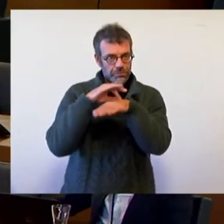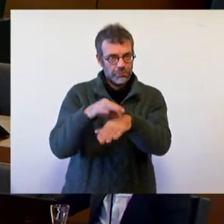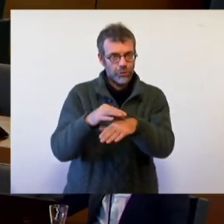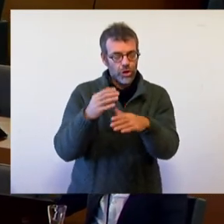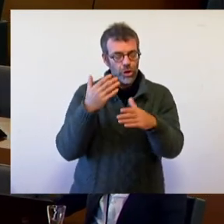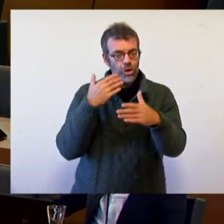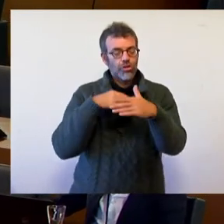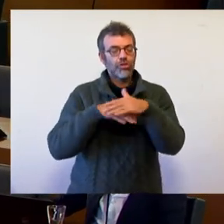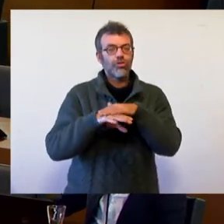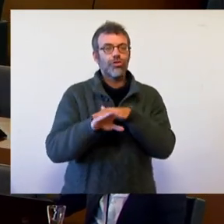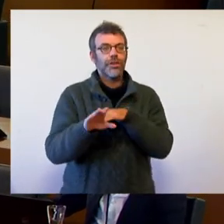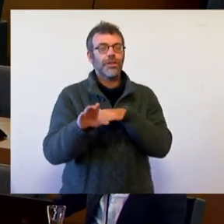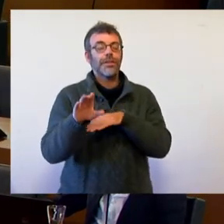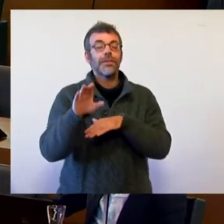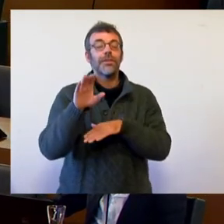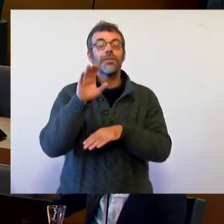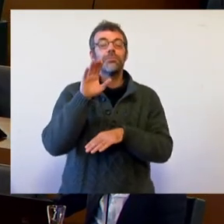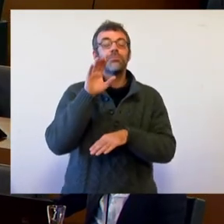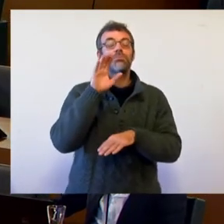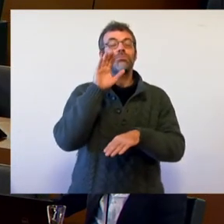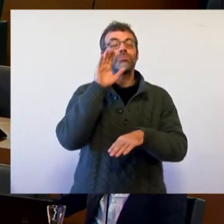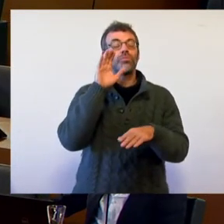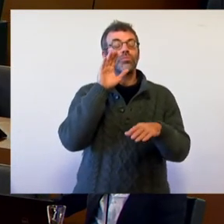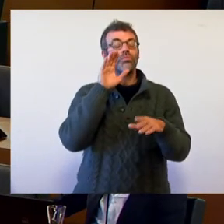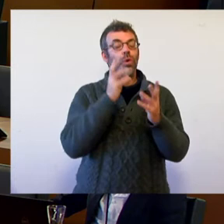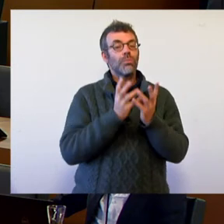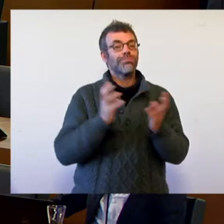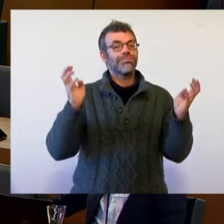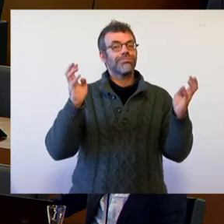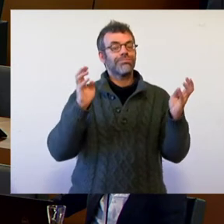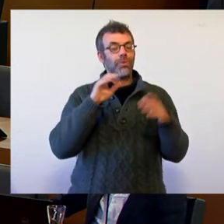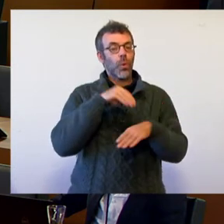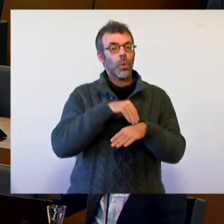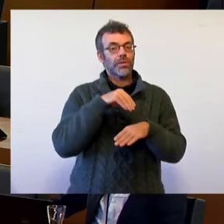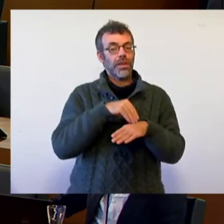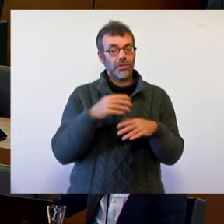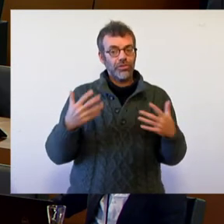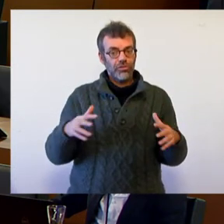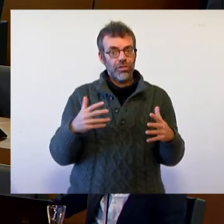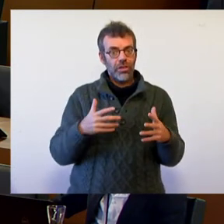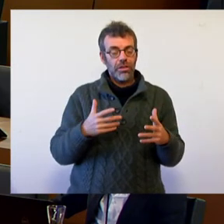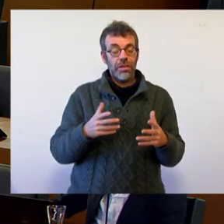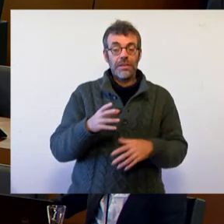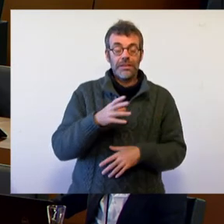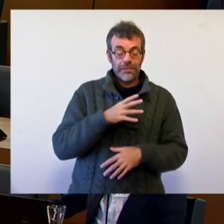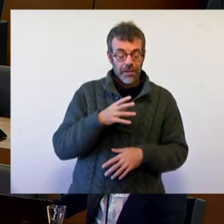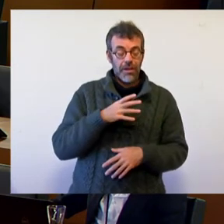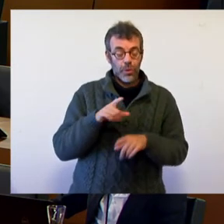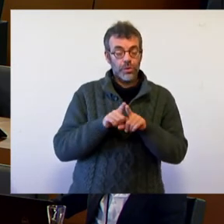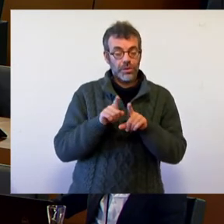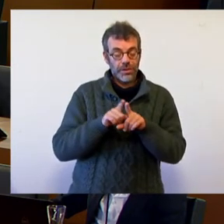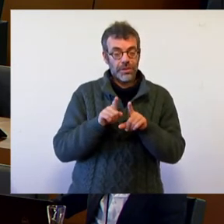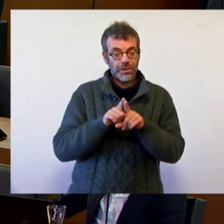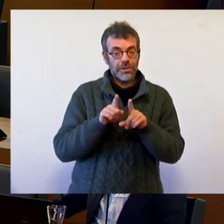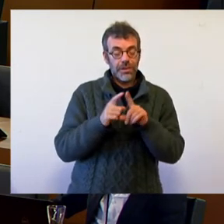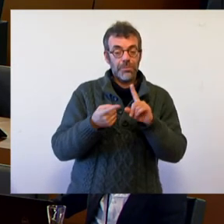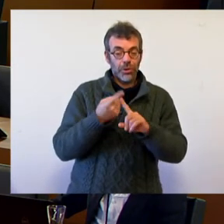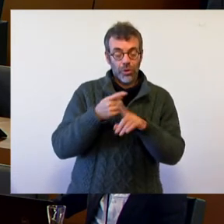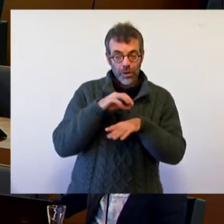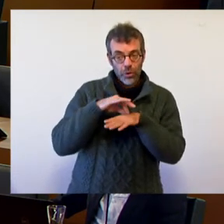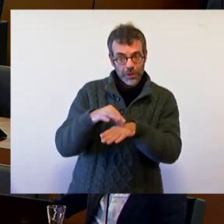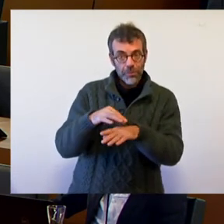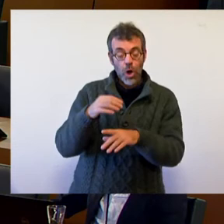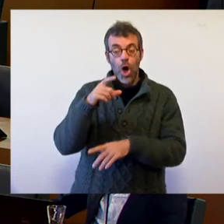aussi d'importance dans l'égalité hommes-femmes au sein de la famille, notamment. Un petit rappel, en